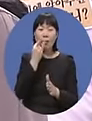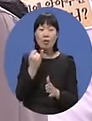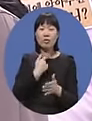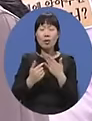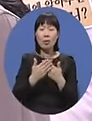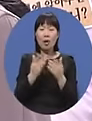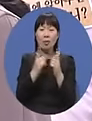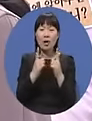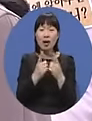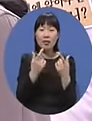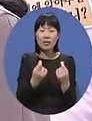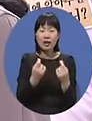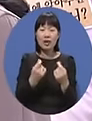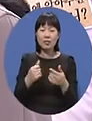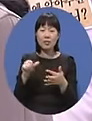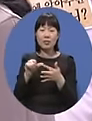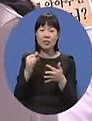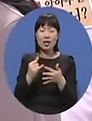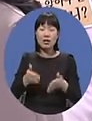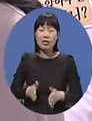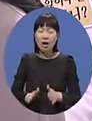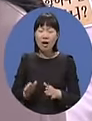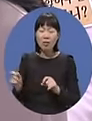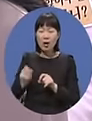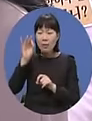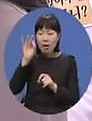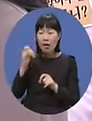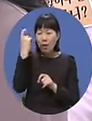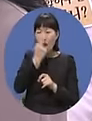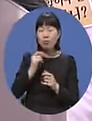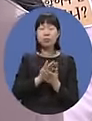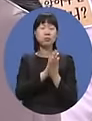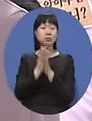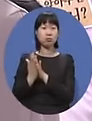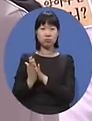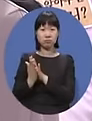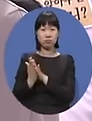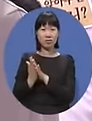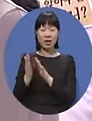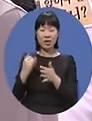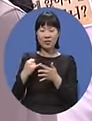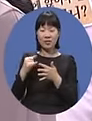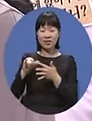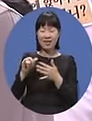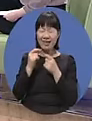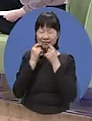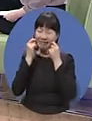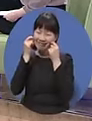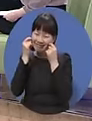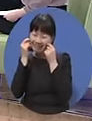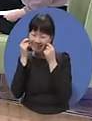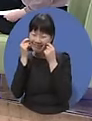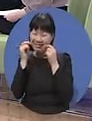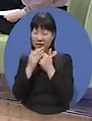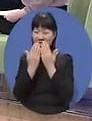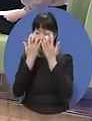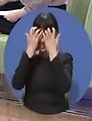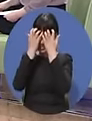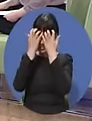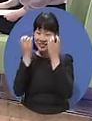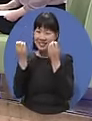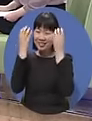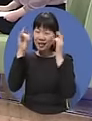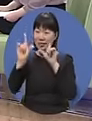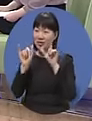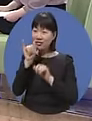경험해 보셨겠지만 둘째가 태어나면 옆에서 보면 얼굴부터 달라집니다. 둘째를 쳐다보면 해맑으시고 네. 모든 고통은 있는